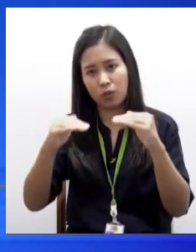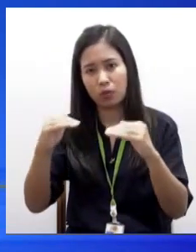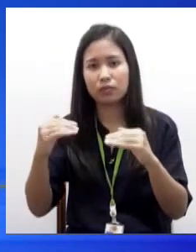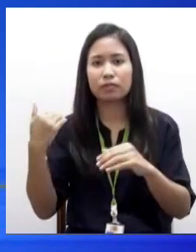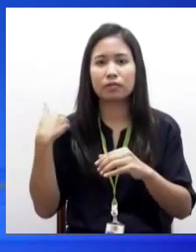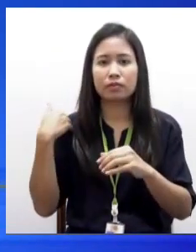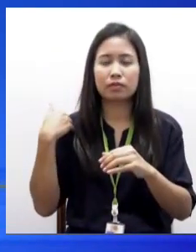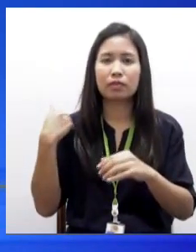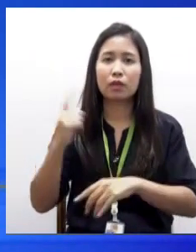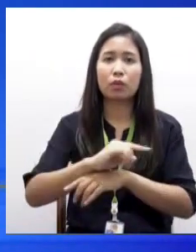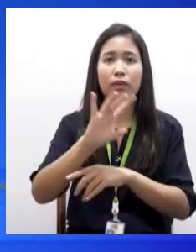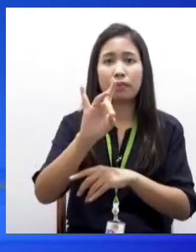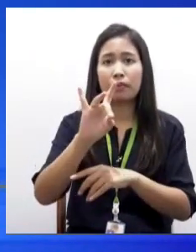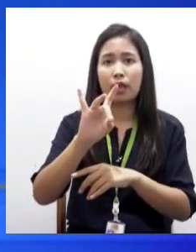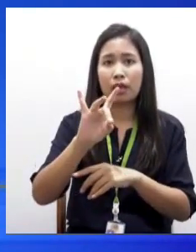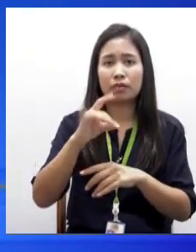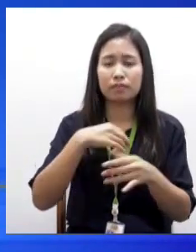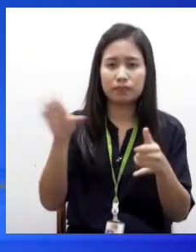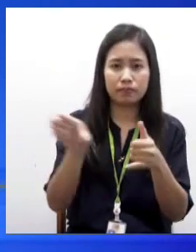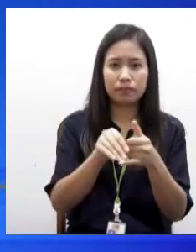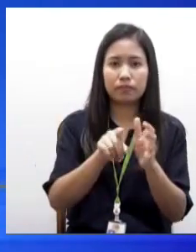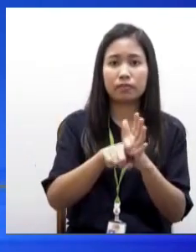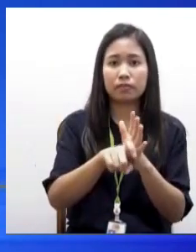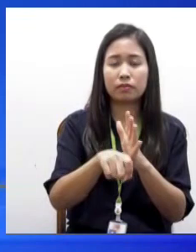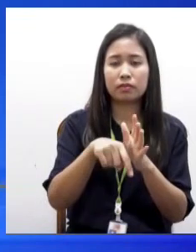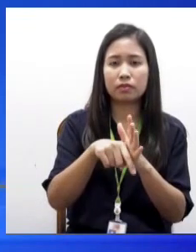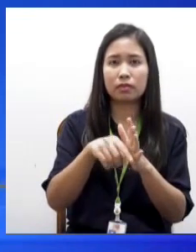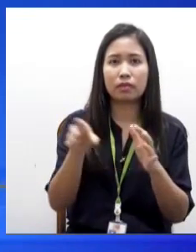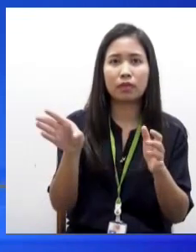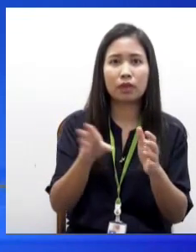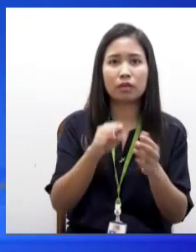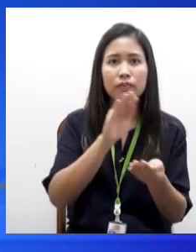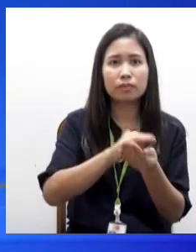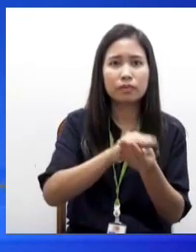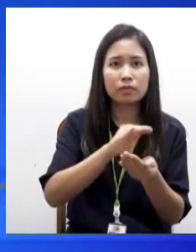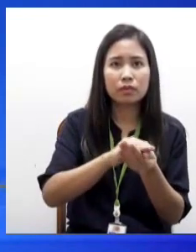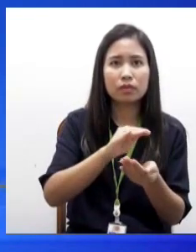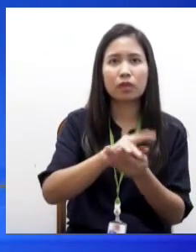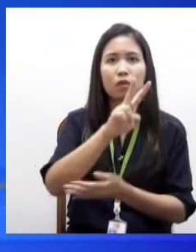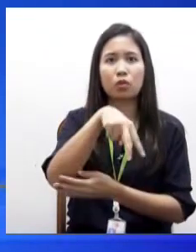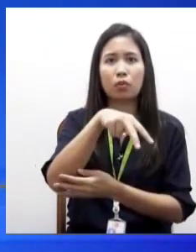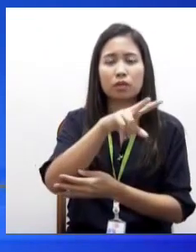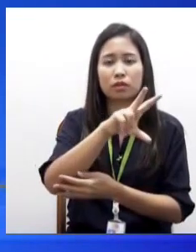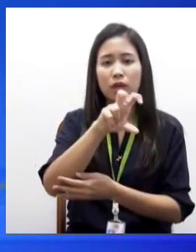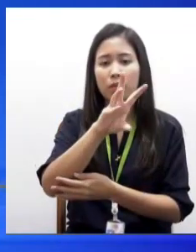ตัวนะครับที่อยากให้เราเห็นตัวเลขสะสมครับก็คิดว่าคงจะเป็นตัวเลขที่เพื่อต้องการให้ผู้ชมรายการได้เห็นนะครับว่าอ่ามันเป็นข้อมูลที่ยังมีผู้ติดเชื้ออยู่รายวันมันก็เลยทำให้จำนวนผู้สะสมในเพิ่มขึ้นนะครับจะเพิ่มขึ้นมากหรือน้อยก็ขึ้นอยู่กับผู้ติดเชื้อรายใหม่นะครับซึ่งหาวันที่8เมษายนนี้เรามีผู้ติดเชื้อนะครับที่สะสมอยู่ที่2369